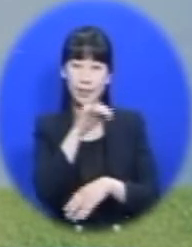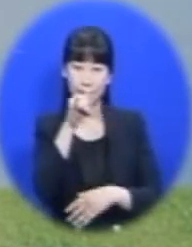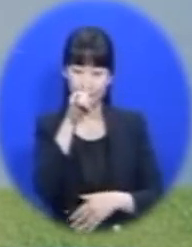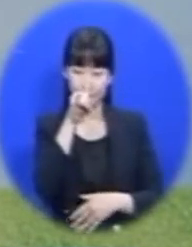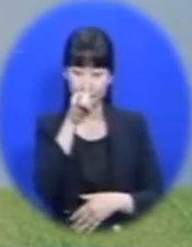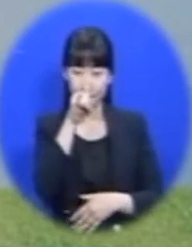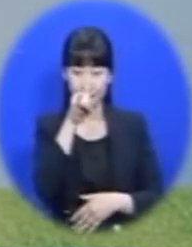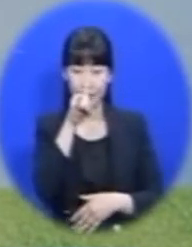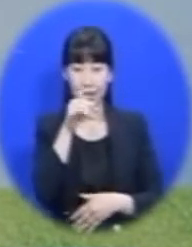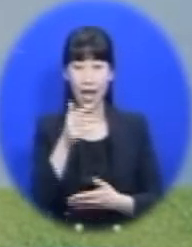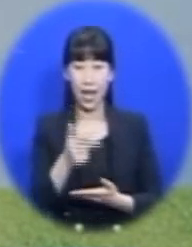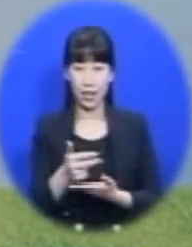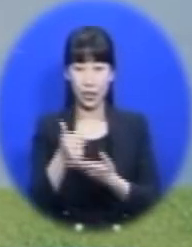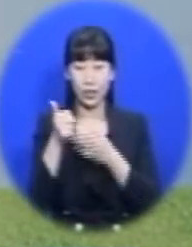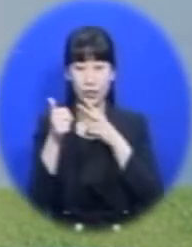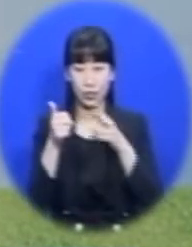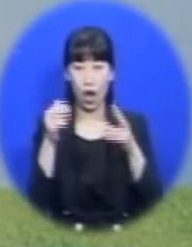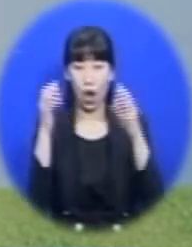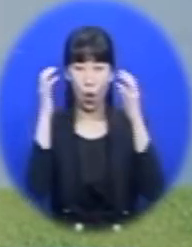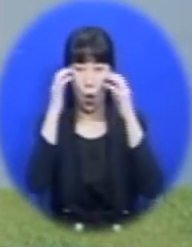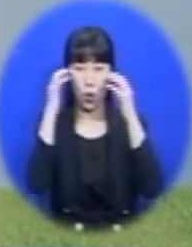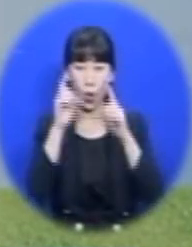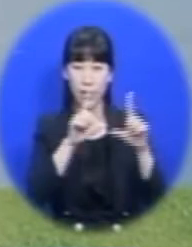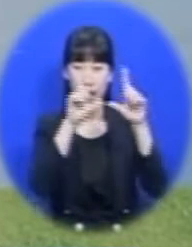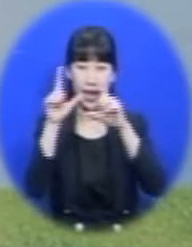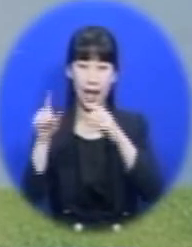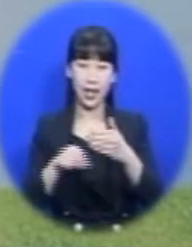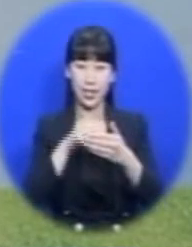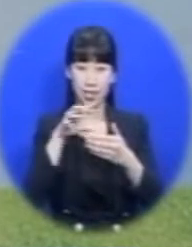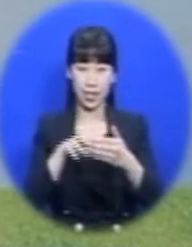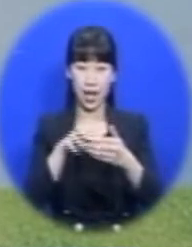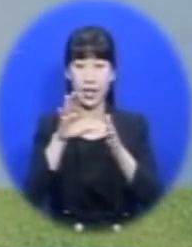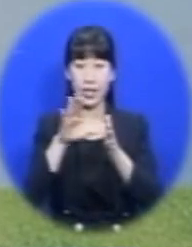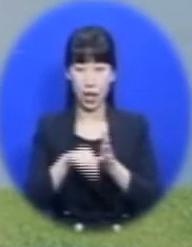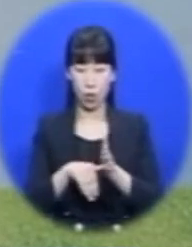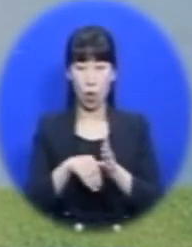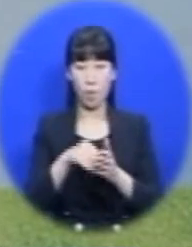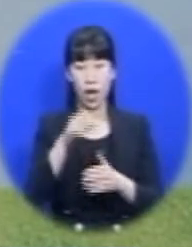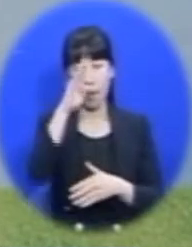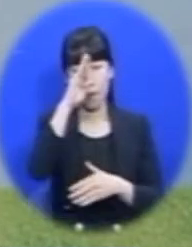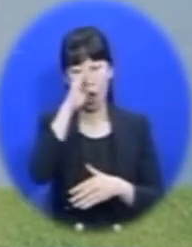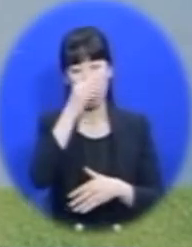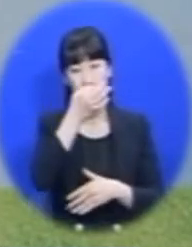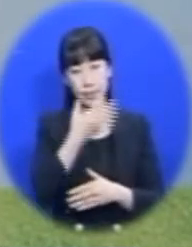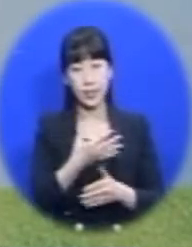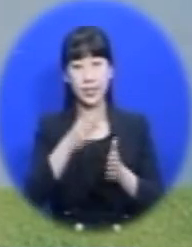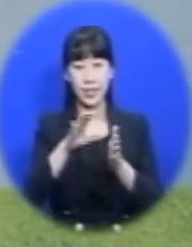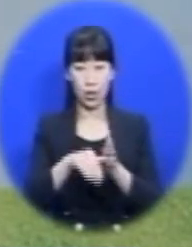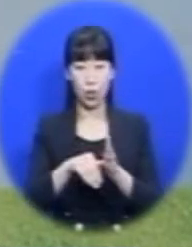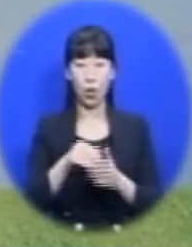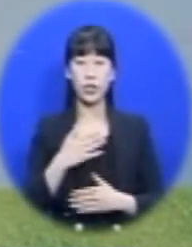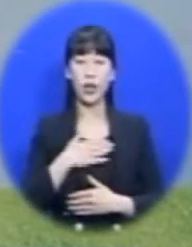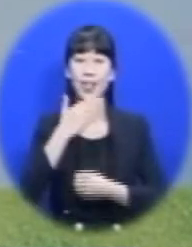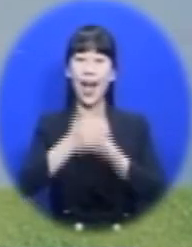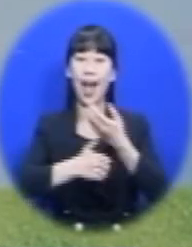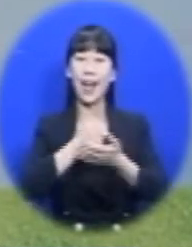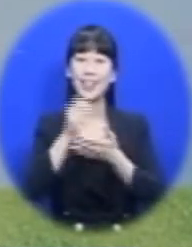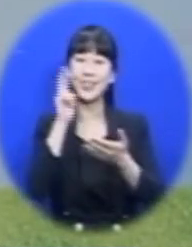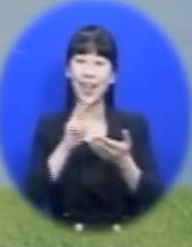죄와 고통의 세상에 있었을 때에도 몸이 병들어 힘들 때에도 저는 하나님을